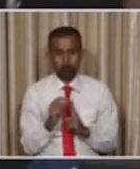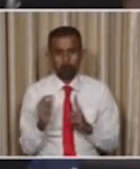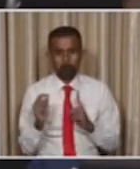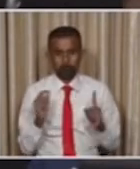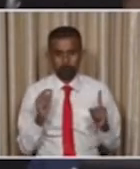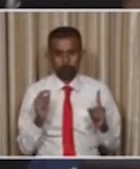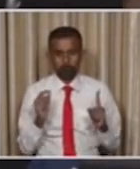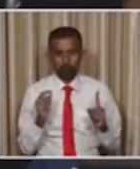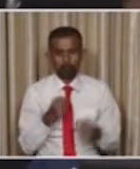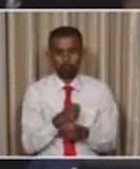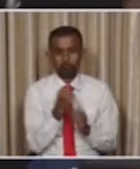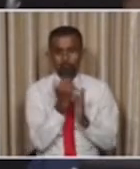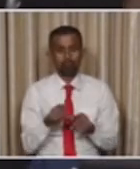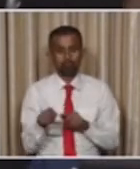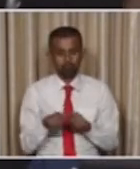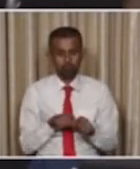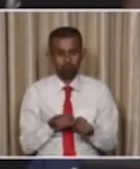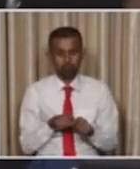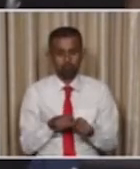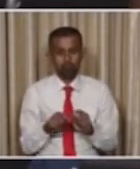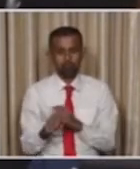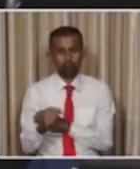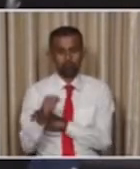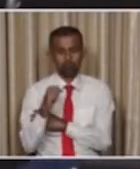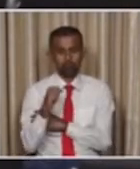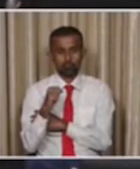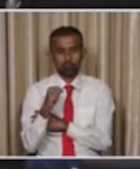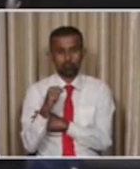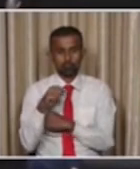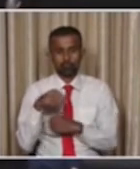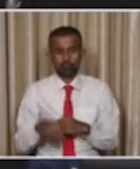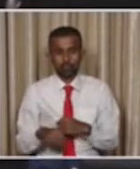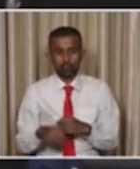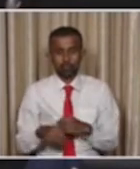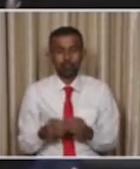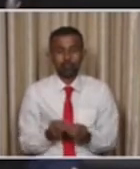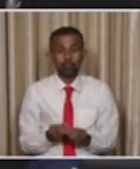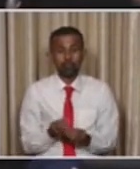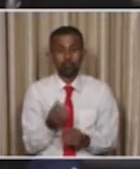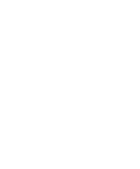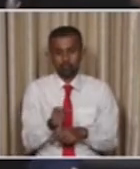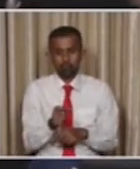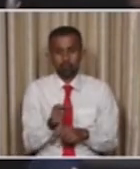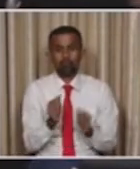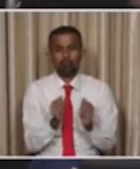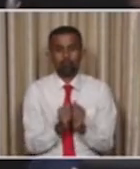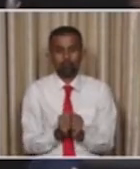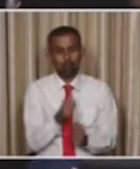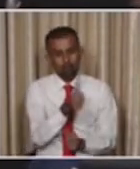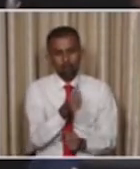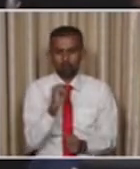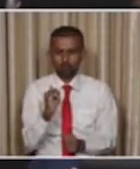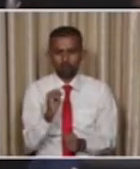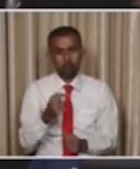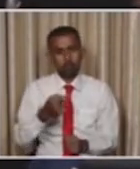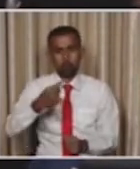පාර්ලිමේන්තුවේ ආණ්ඩු ක්‍රම ව්‍යවස්ථාව අනුව බලයක් ක්‍රියාත්මක කරන්න නියම කරලා තියෙන සභාපතිවරයා කරපු දේ. හරිද වැරදිද කියලා